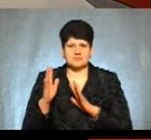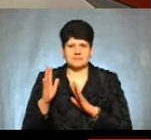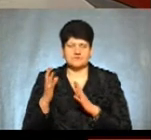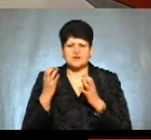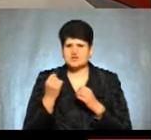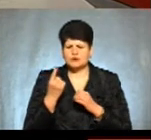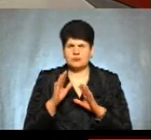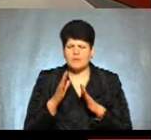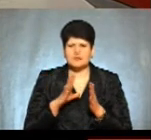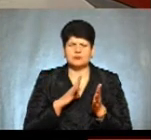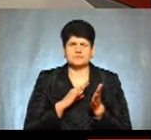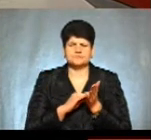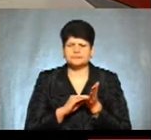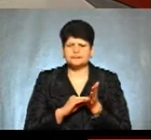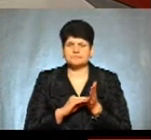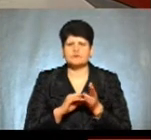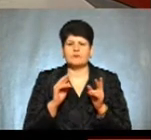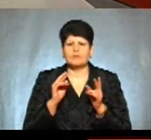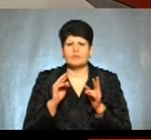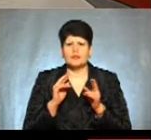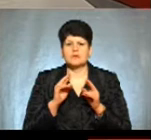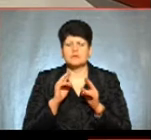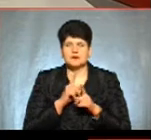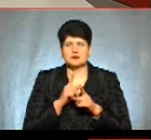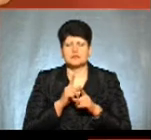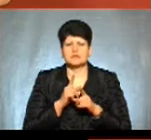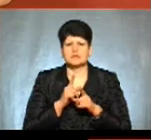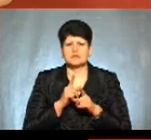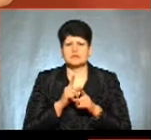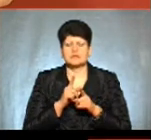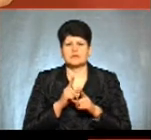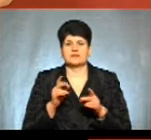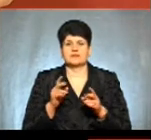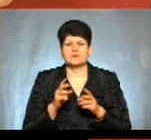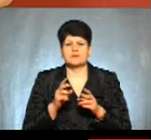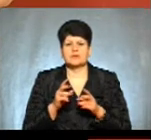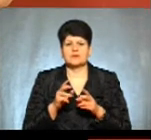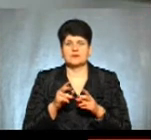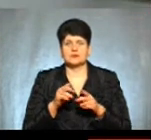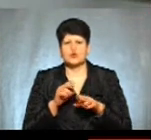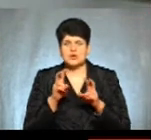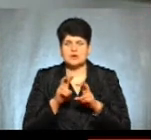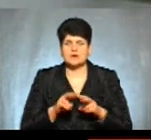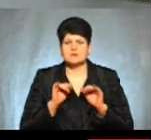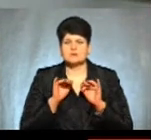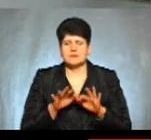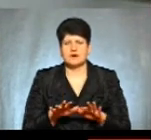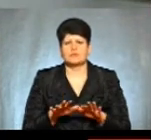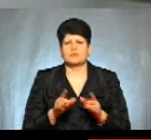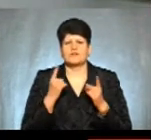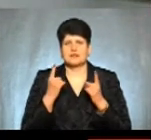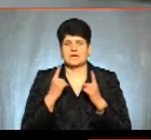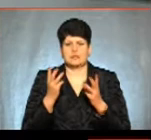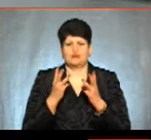Скажіть, ще один момент, там було зазначено, що неналежне розслідування справ про великі лісові пожежі і немає відповідного притягнення